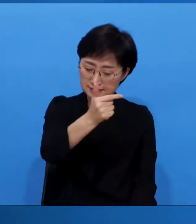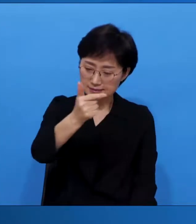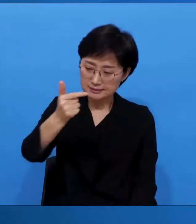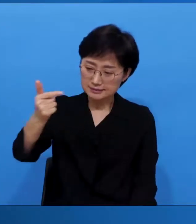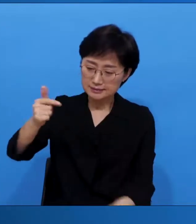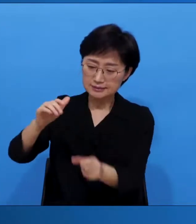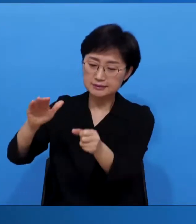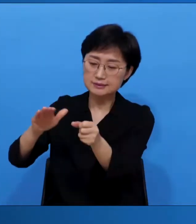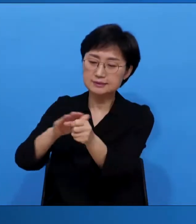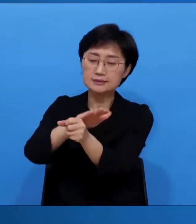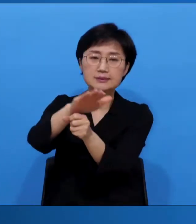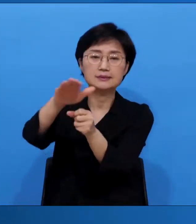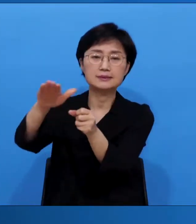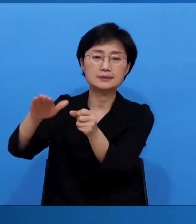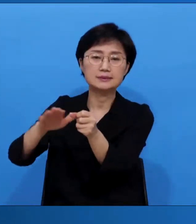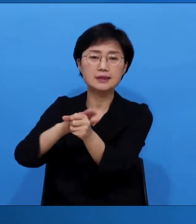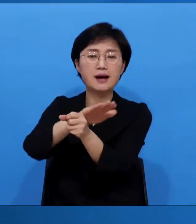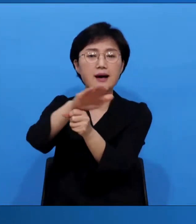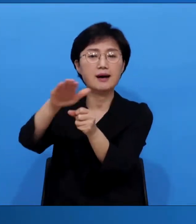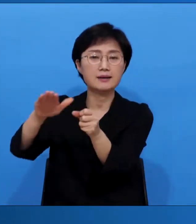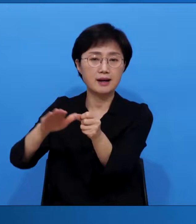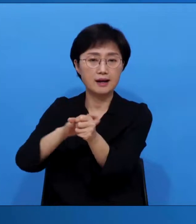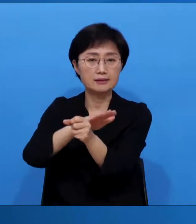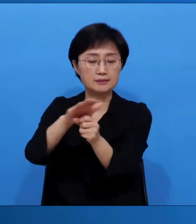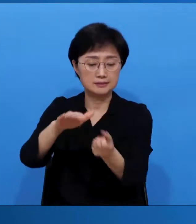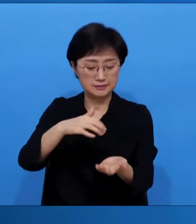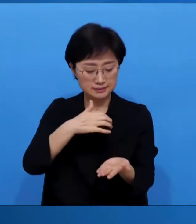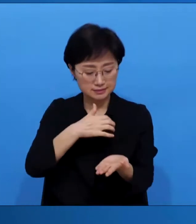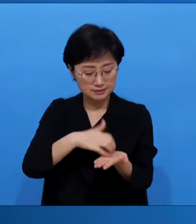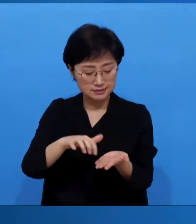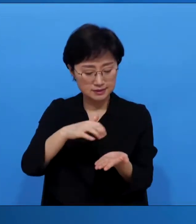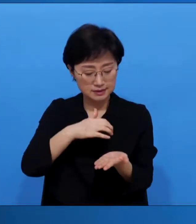하나님 크신 사랑을